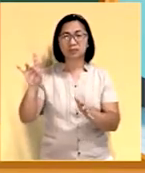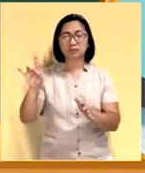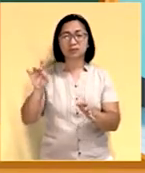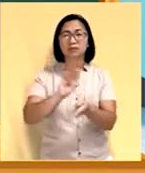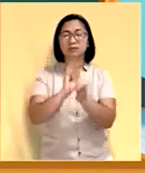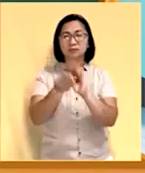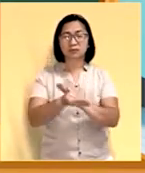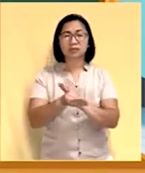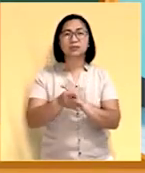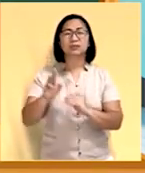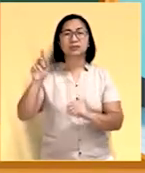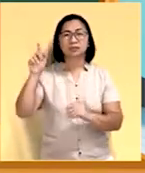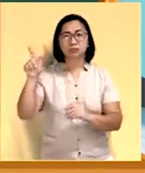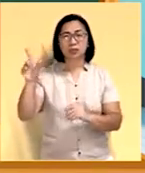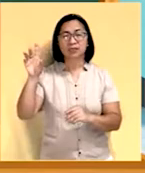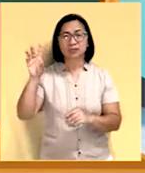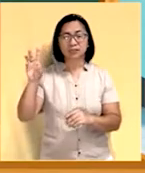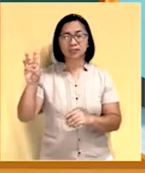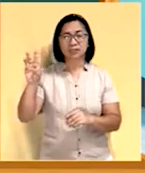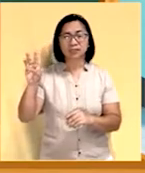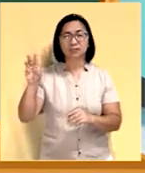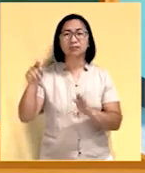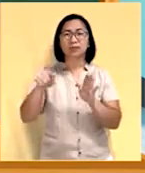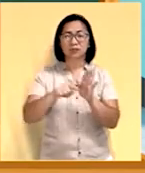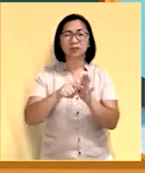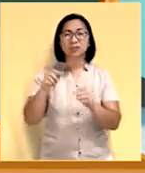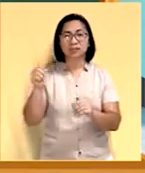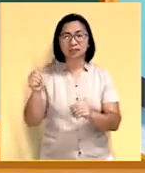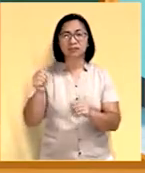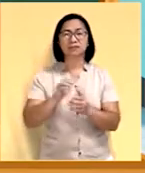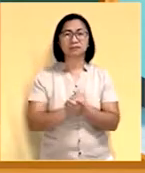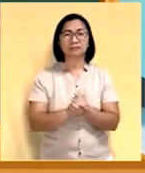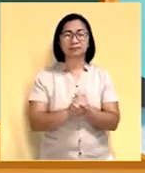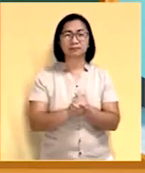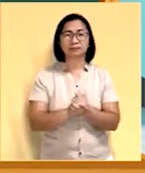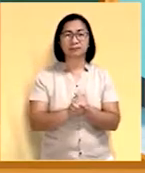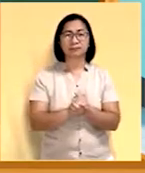ay magiging 26 minus 10.